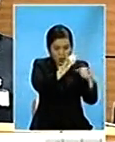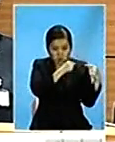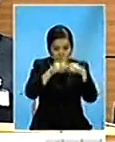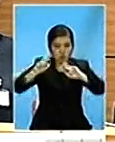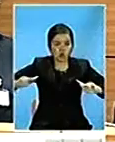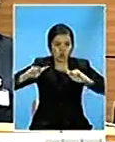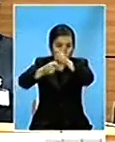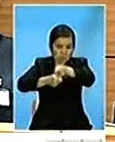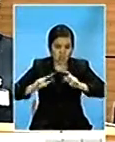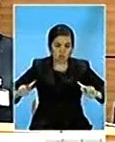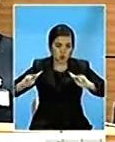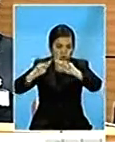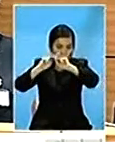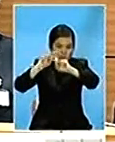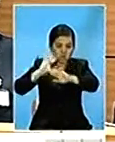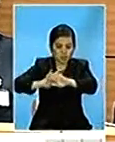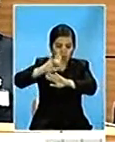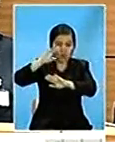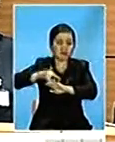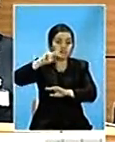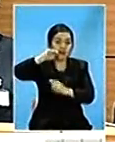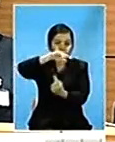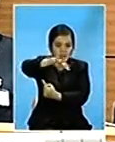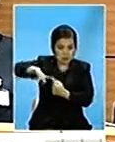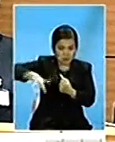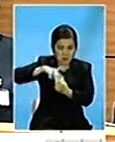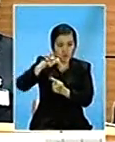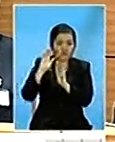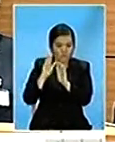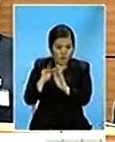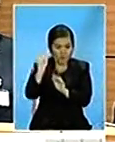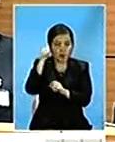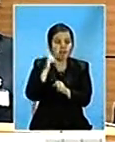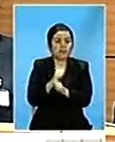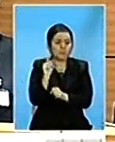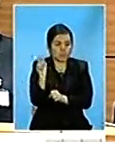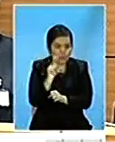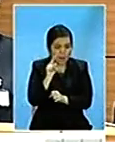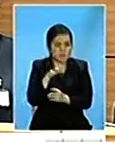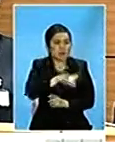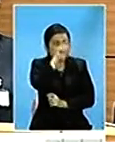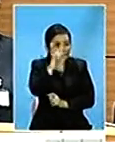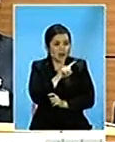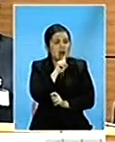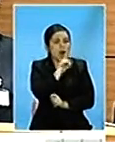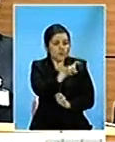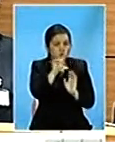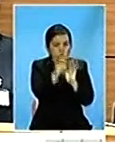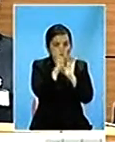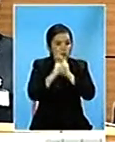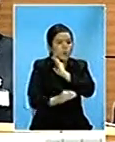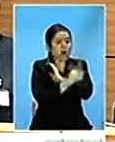รัฐมนตรีว่าการกระทรวงทรัพยากรธรรมชาติสิ่งแวดล้อมอย่างไร อันนี้เป็นคำถามสุดท้ายว่ามีโอกา